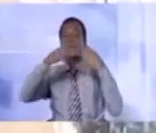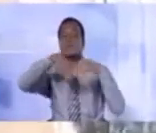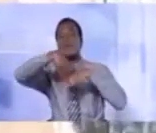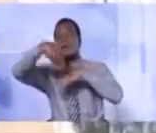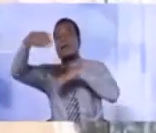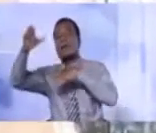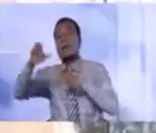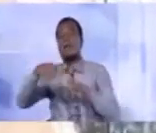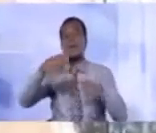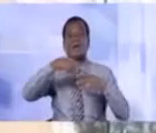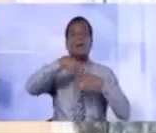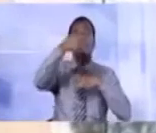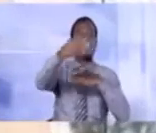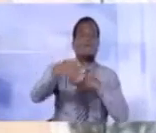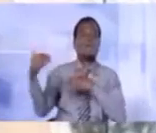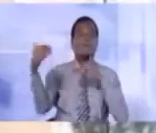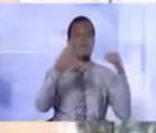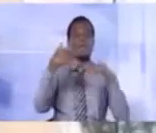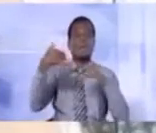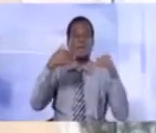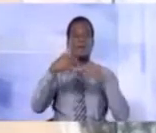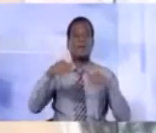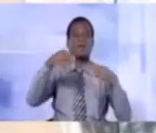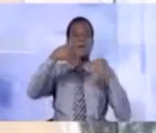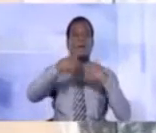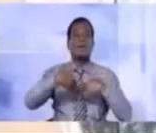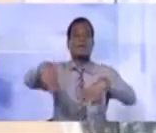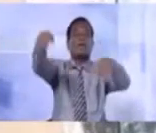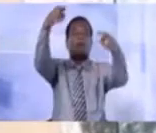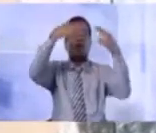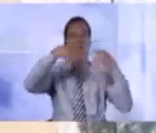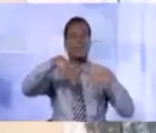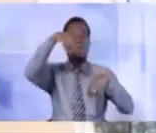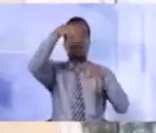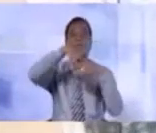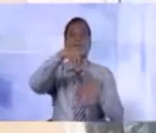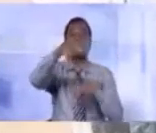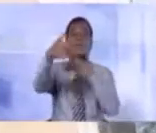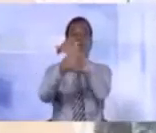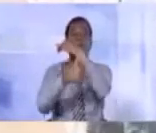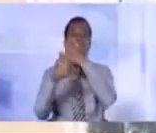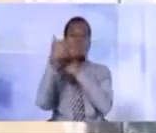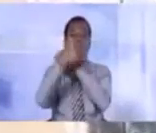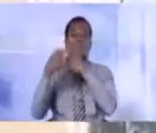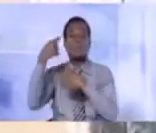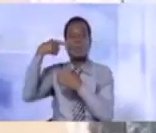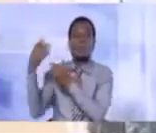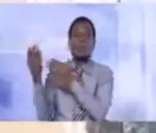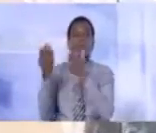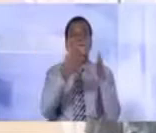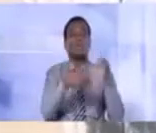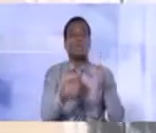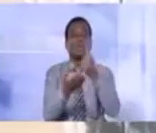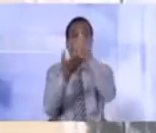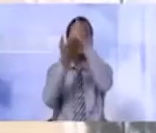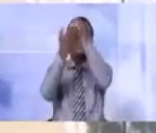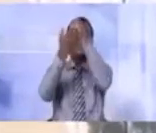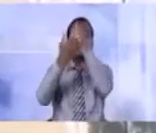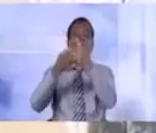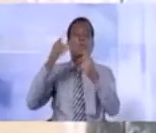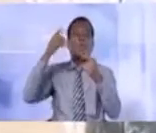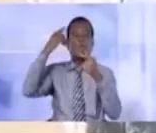électorale à revenir au pays pour apporter leur contribution